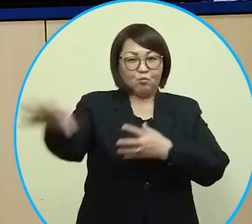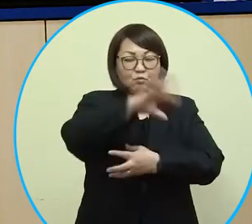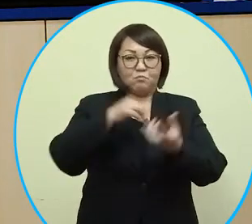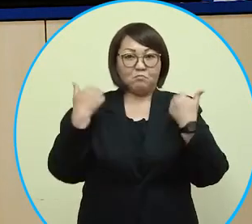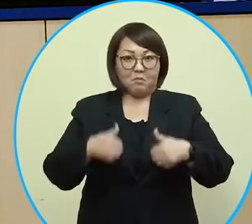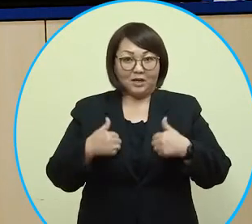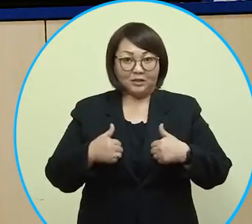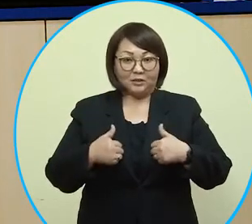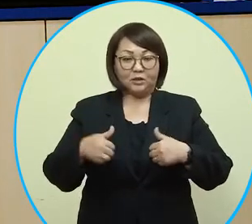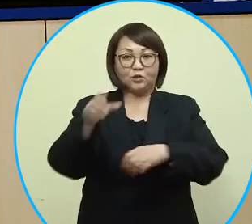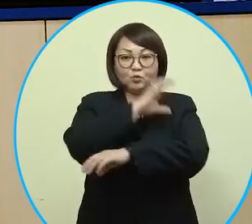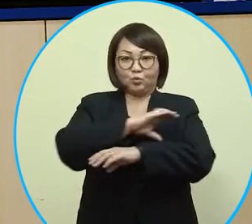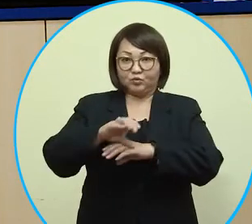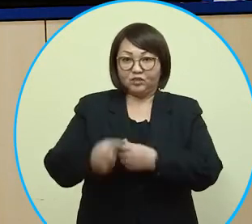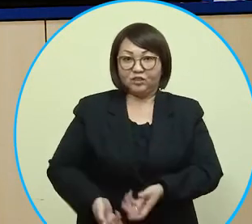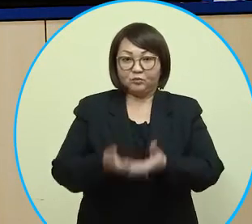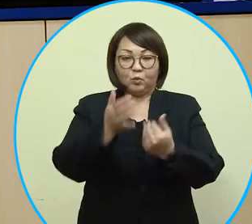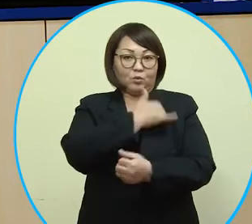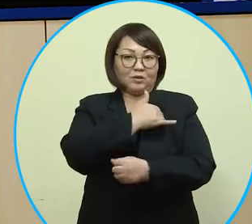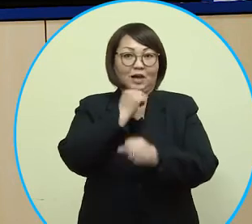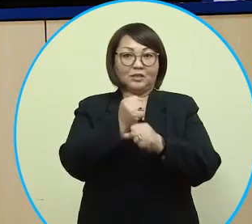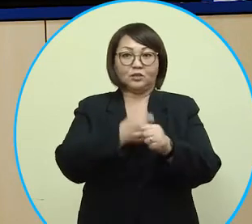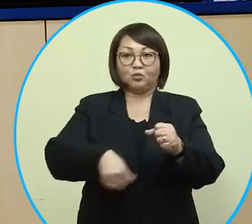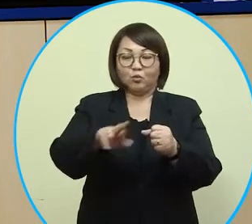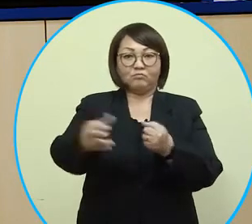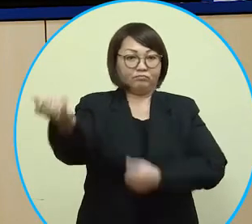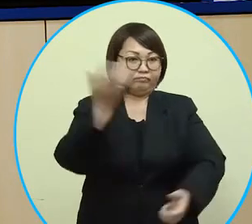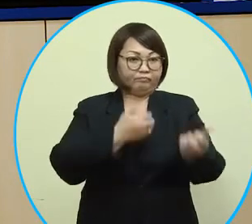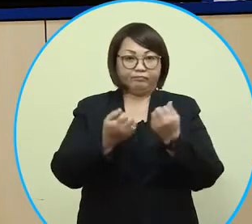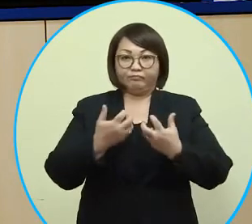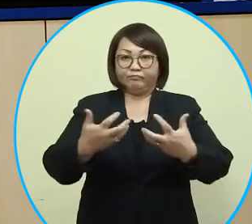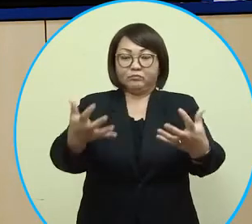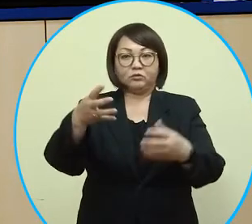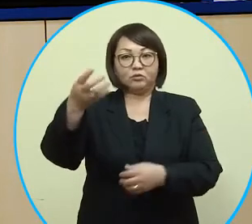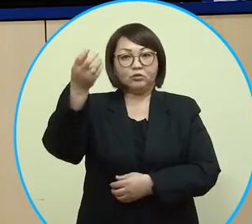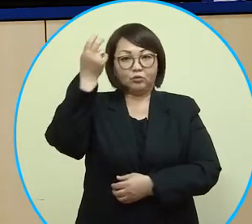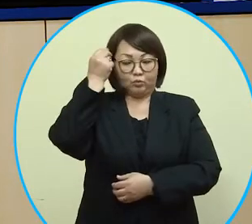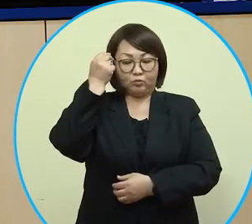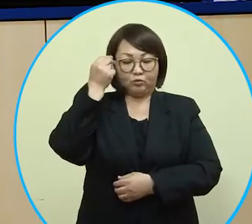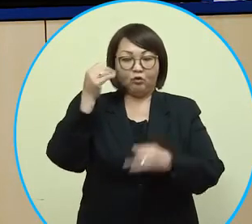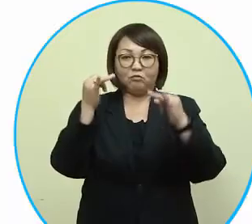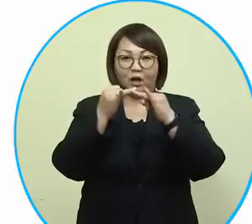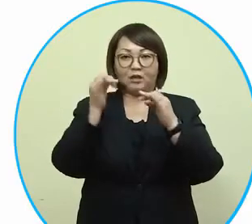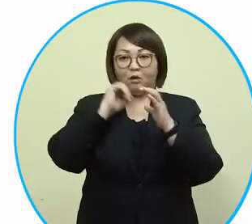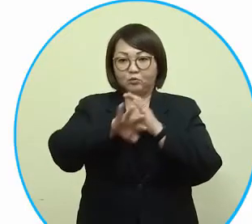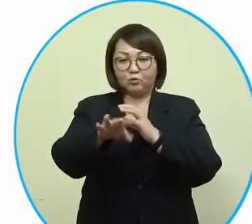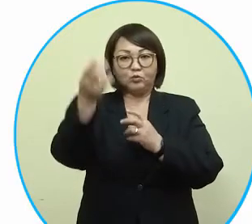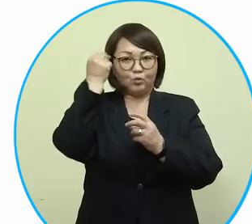БАХШ СУРГГЛАТАЙН ДЭМЖИХ УОЛОН өДЕРТ ХАЧИЛДН ОДОЛУУЛ ИННИХ ЧИЛИЙ ҮЮЗИЦ САНОРХА БОЛОМЖДАЯ МАА